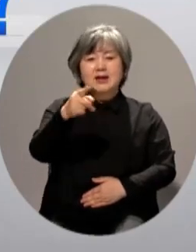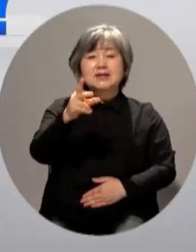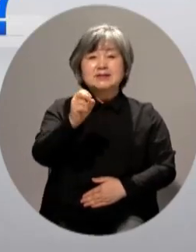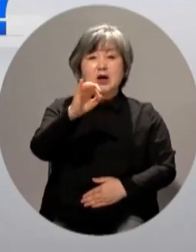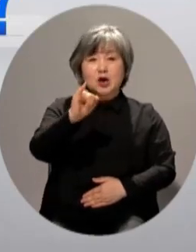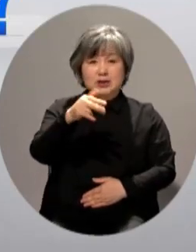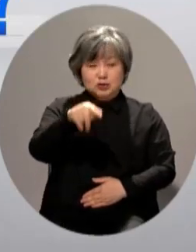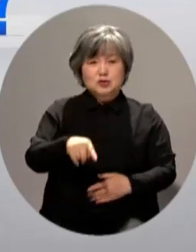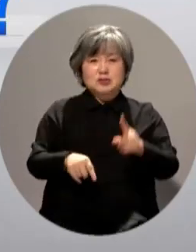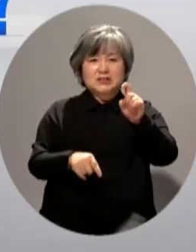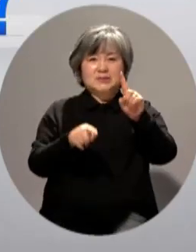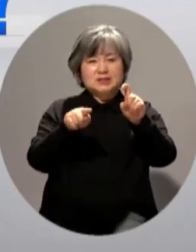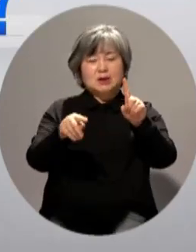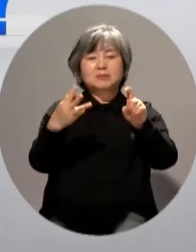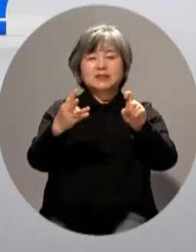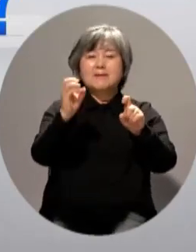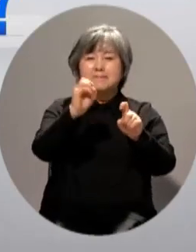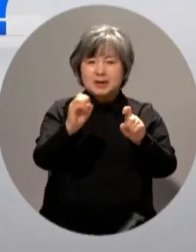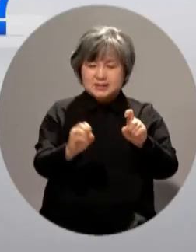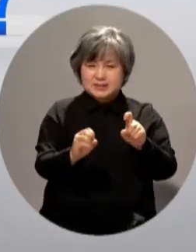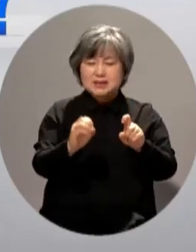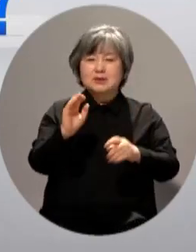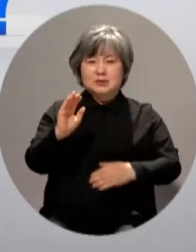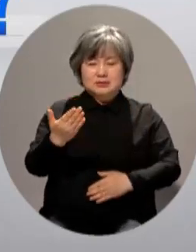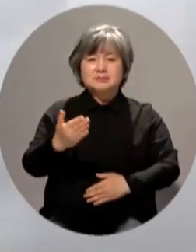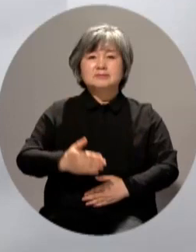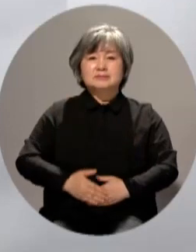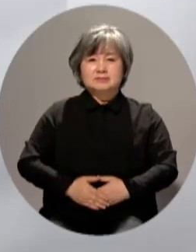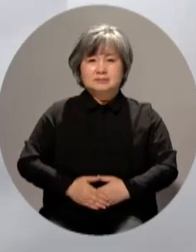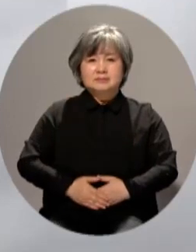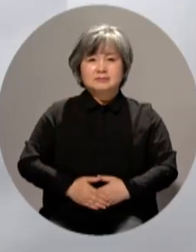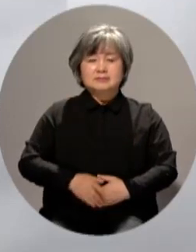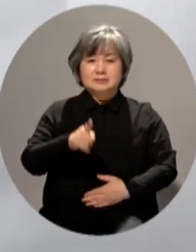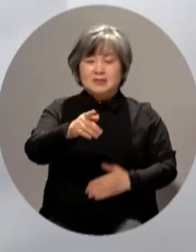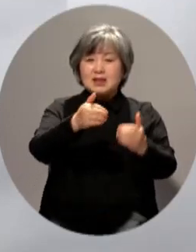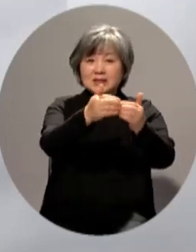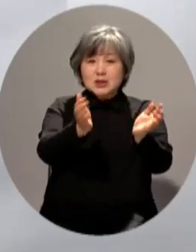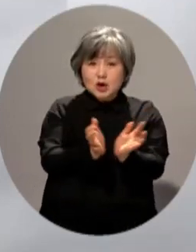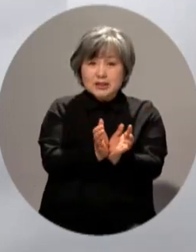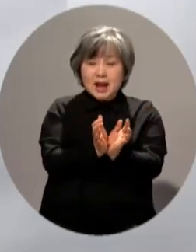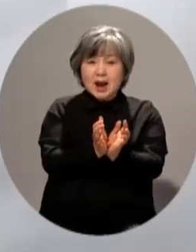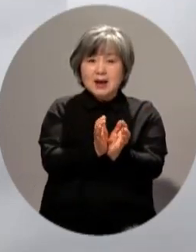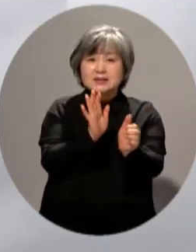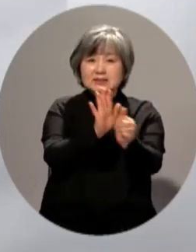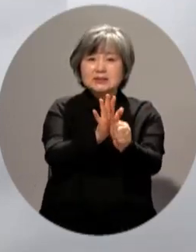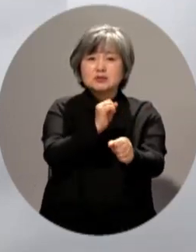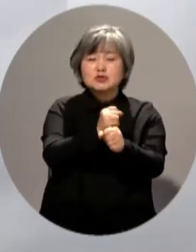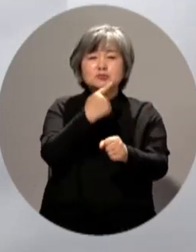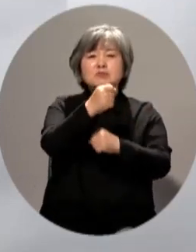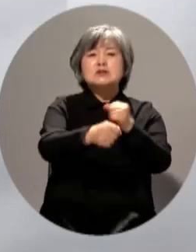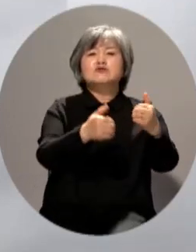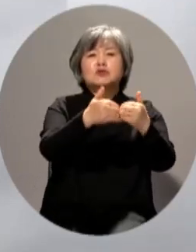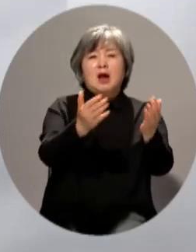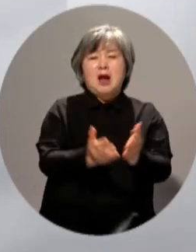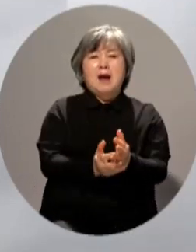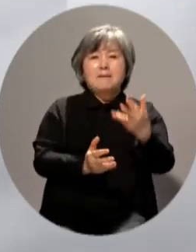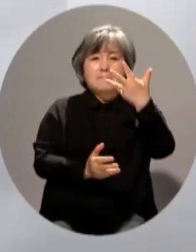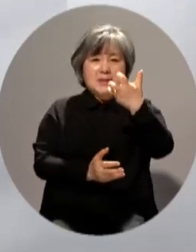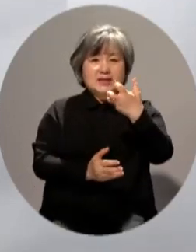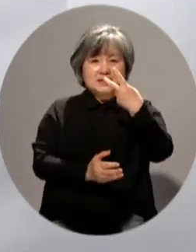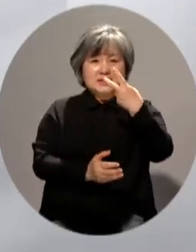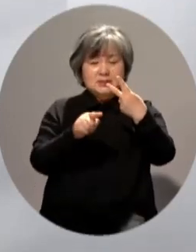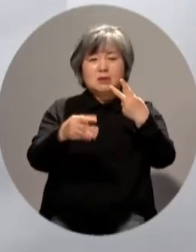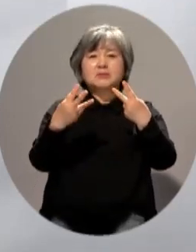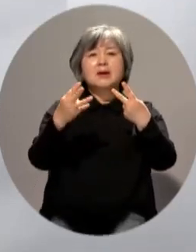후보는 11.3% 를 기록했습니다 정당 지지율에 선 민주당사 모두가 82.3%